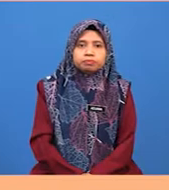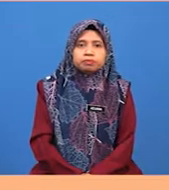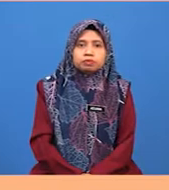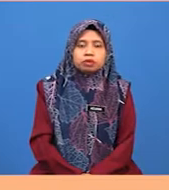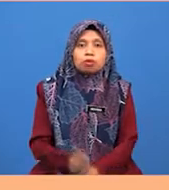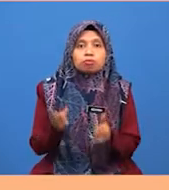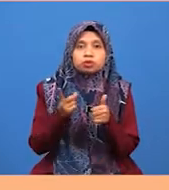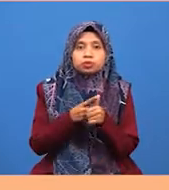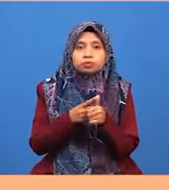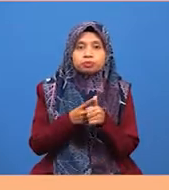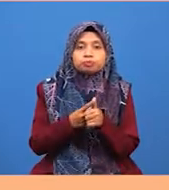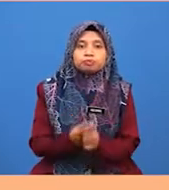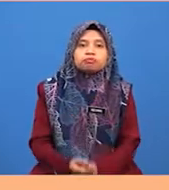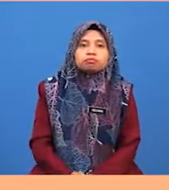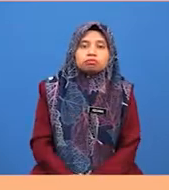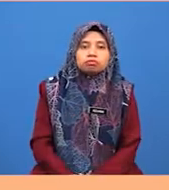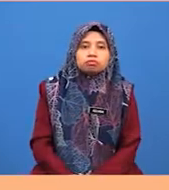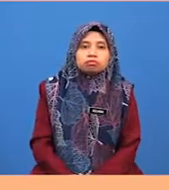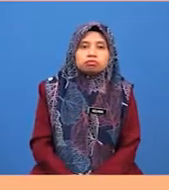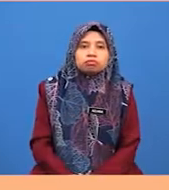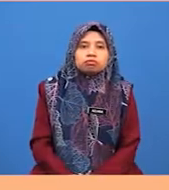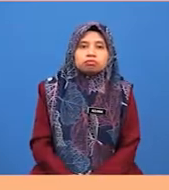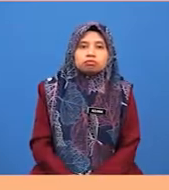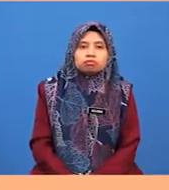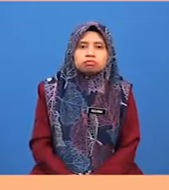Gambar yang pertama.